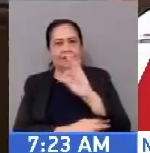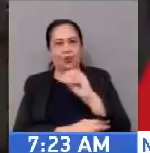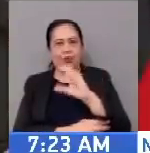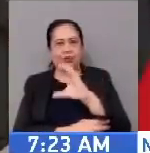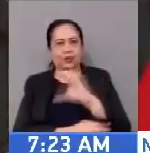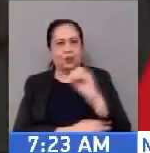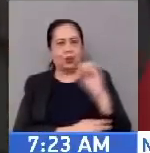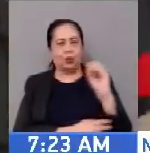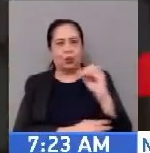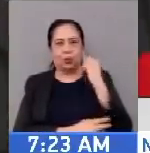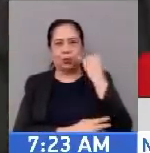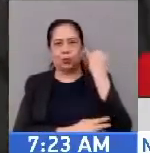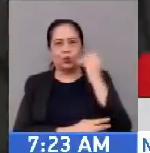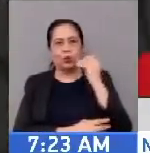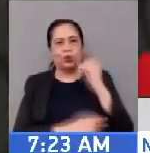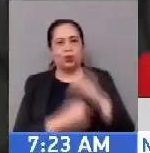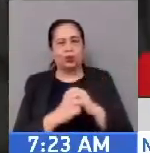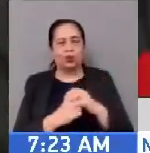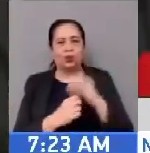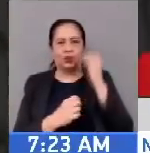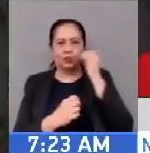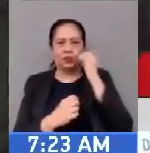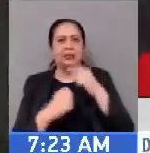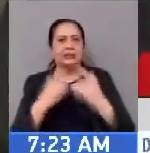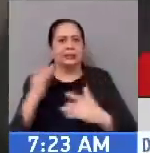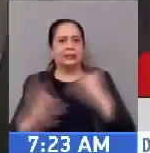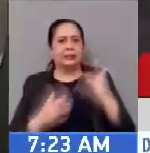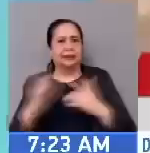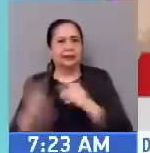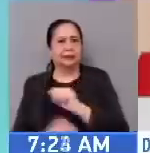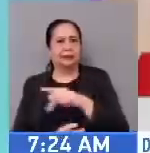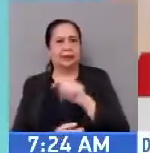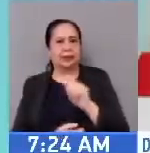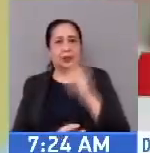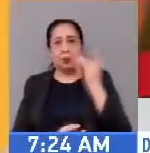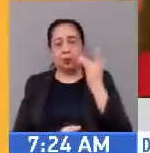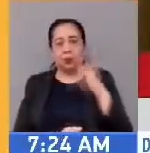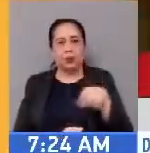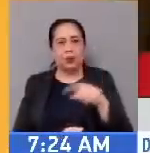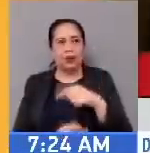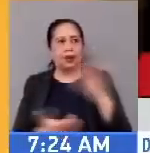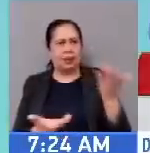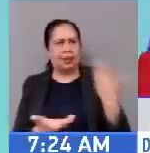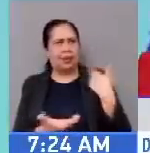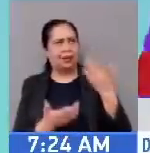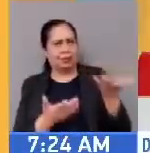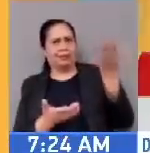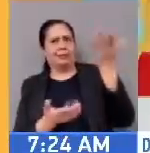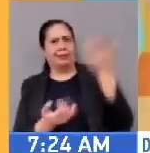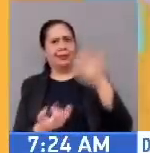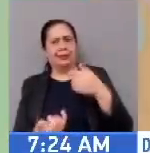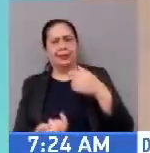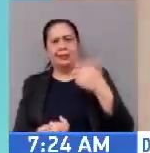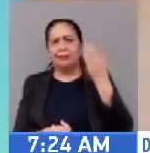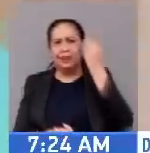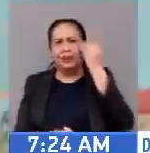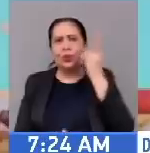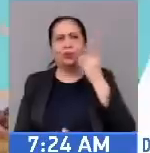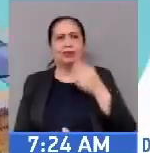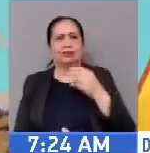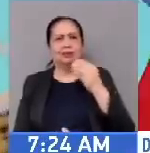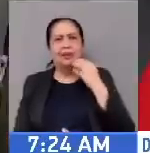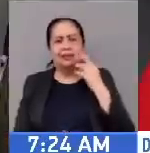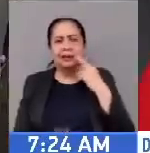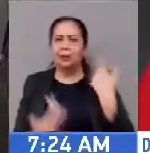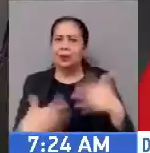O'Connor. Nakaka-excite sa amin sa APT because of course just to have stars like Dong and Yan in your project, malaking bagay na. But to partner